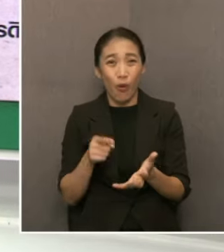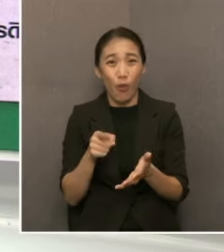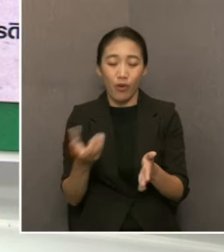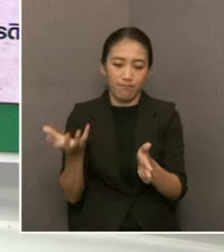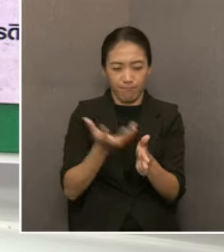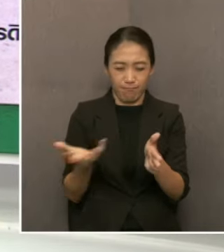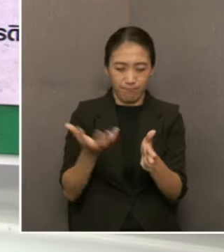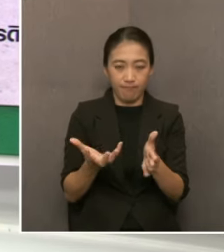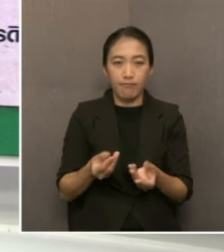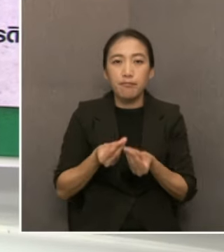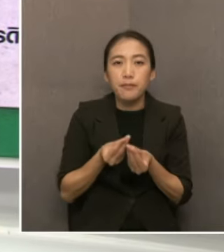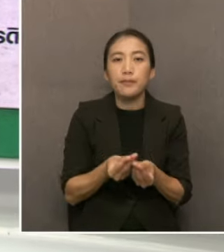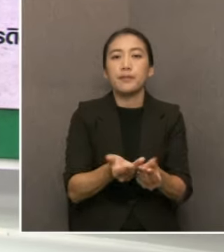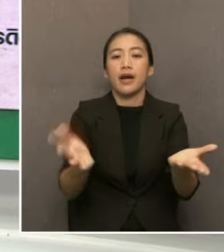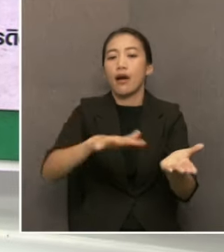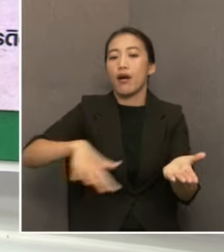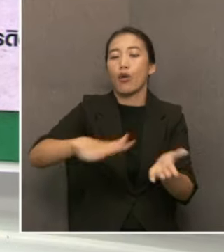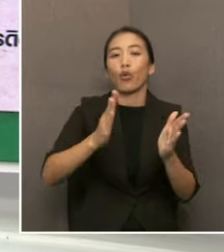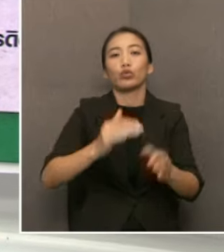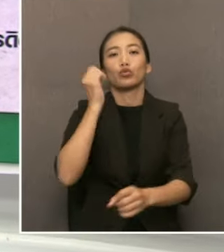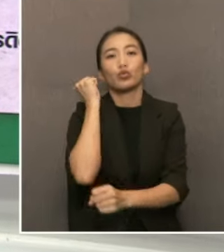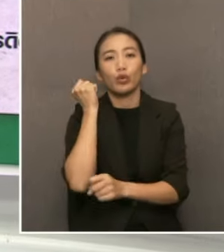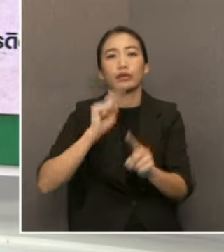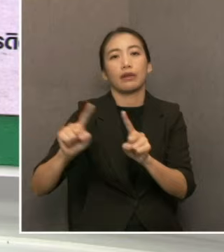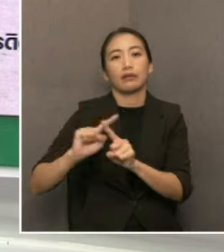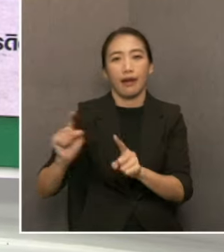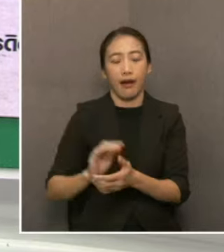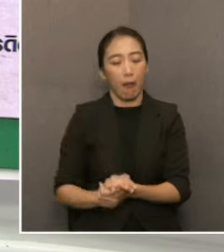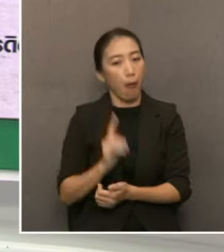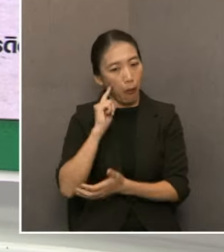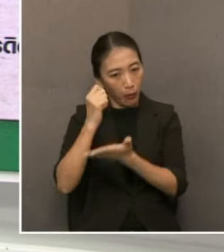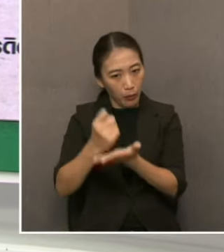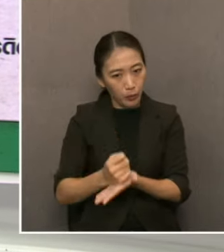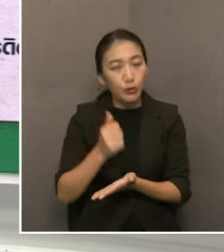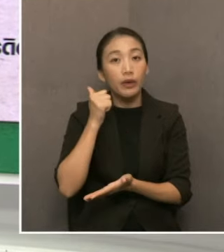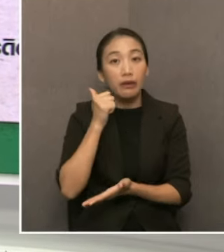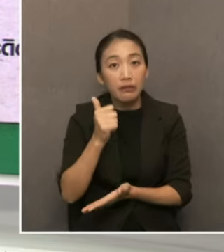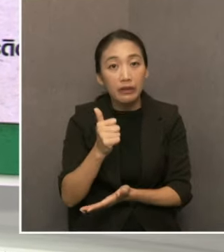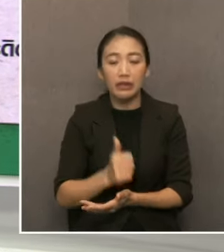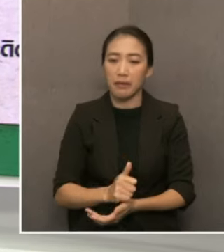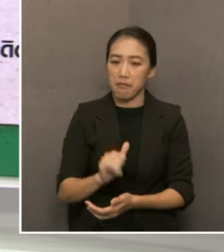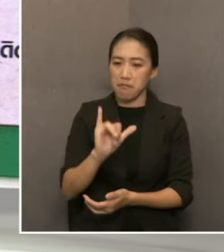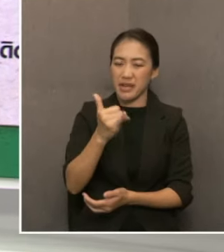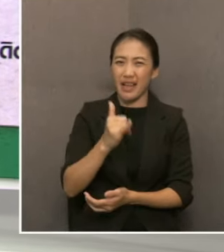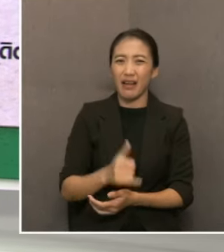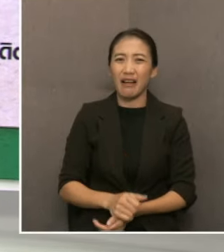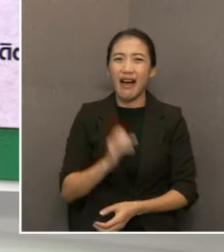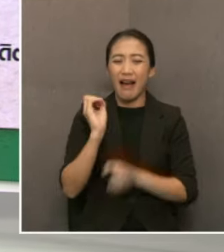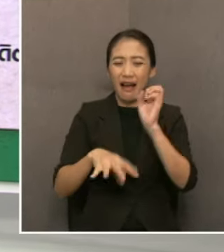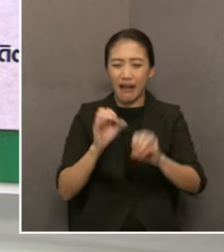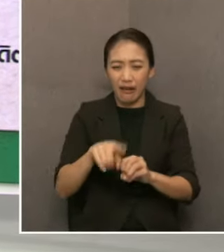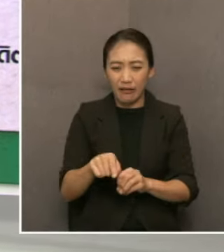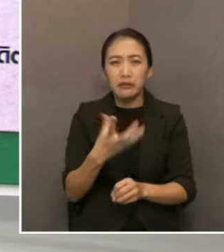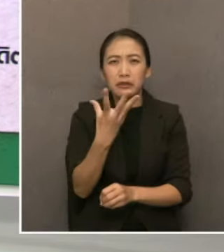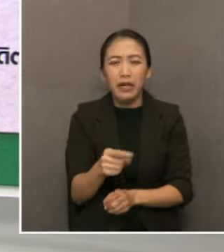ลดคาร์บอนฟุตพริ้นท์นะคะก็คือพวกก๊าซเรือนกระจกต่างๆขยะอาหารเนี่ยปล่อยก๊าซมีเทนออกมานะคะคุณผู้ชมซึ่งเป็นตัวการส